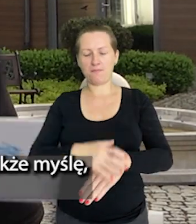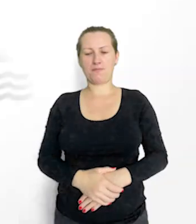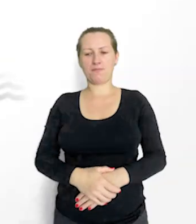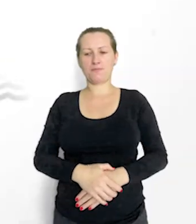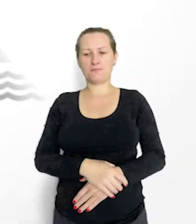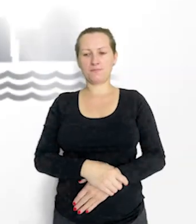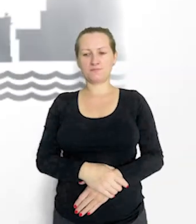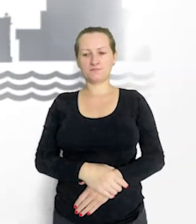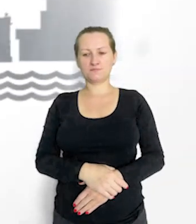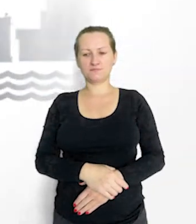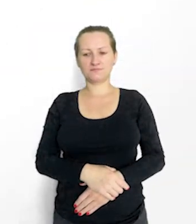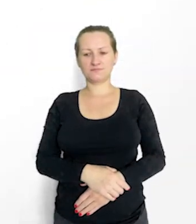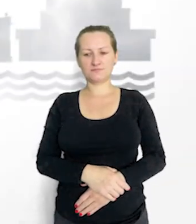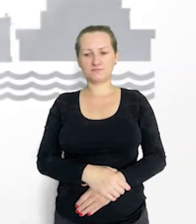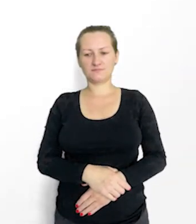przód.